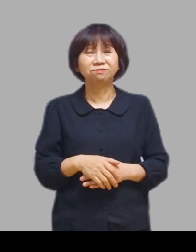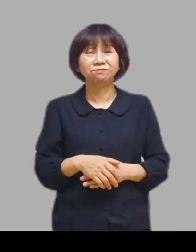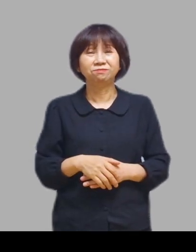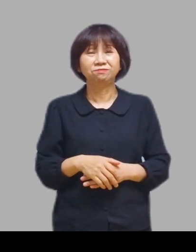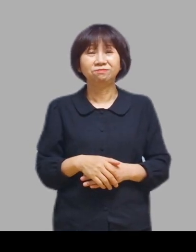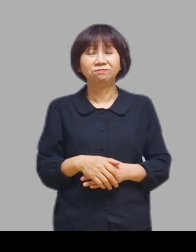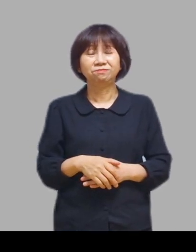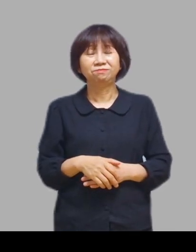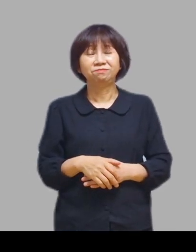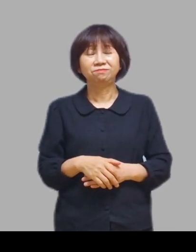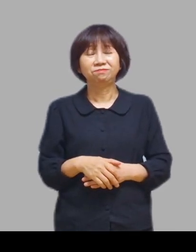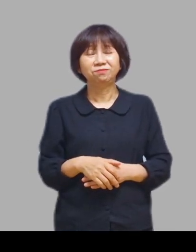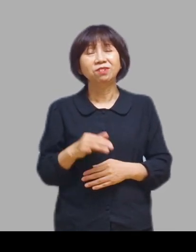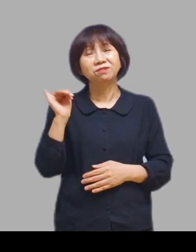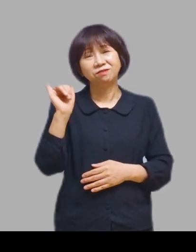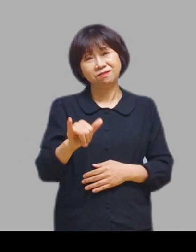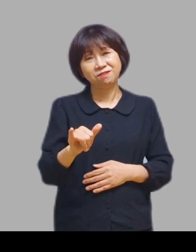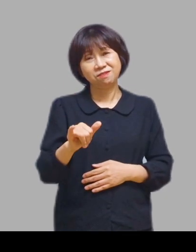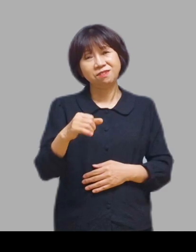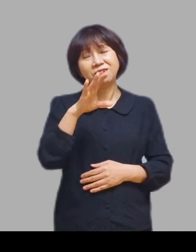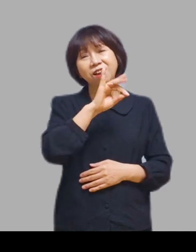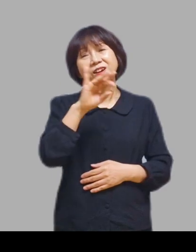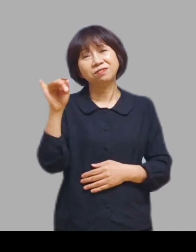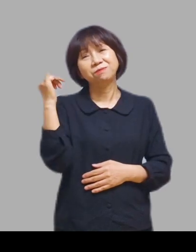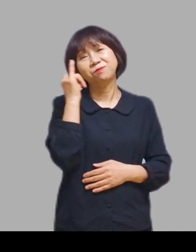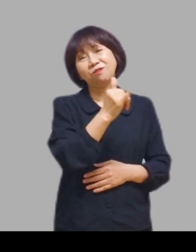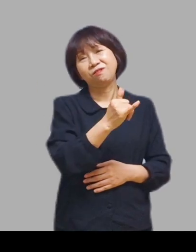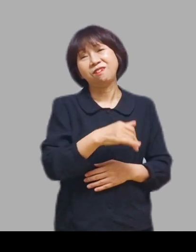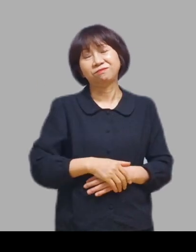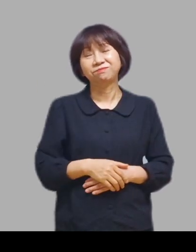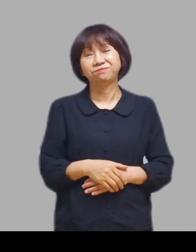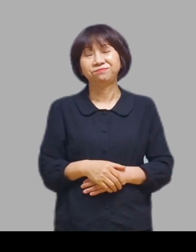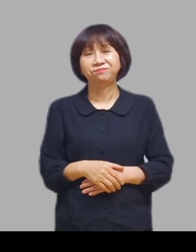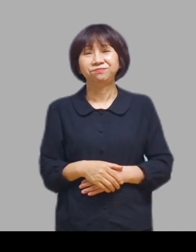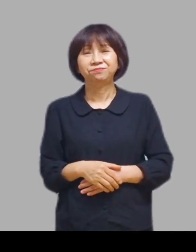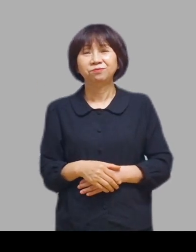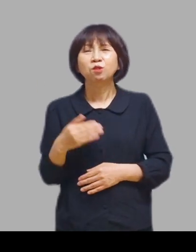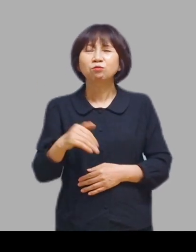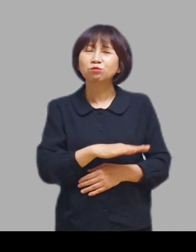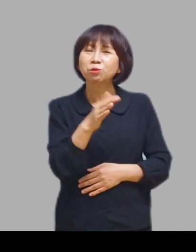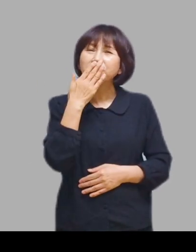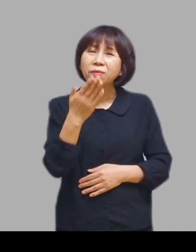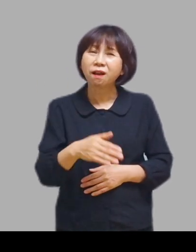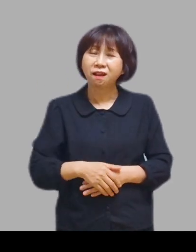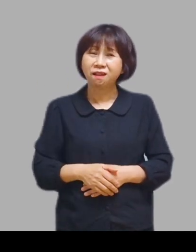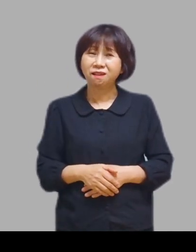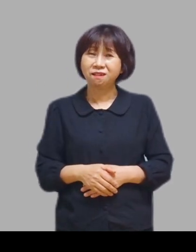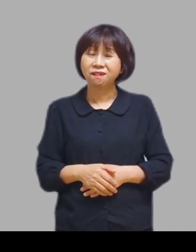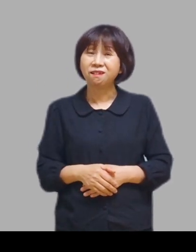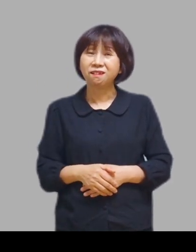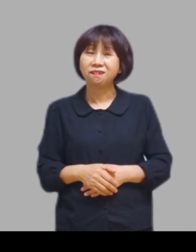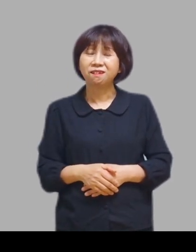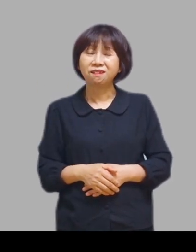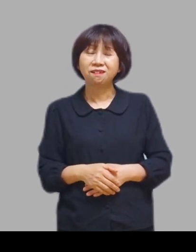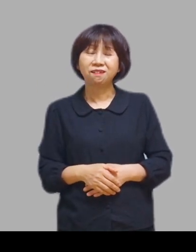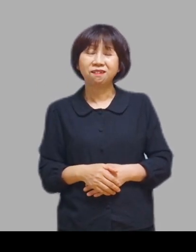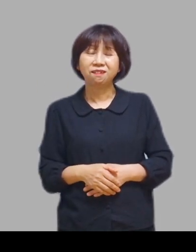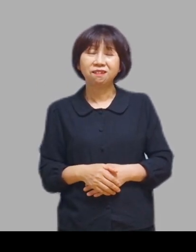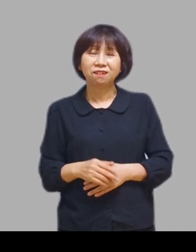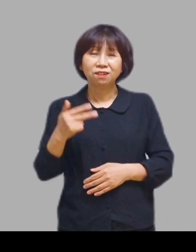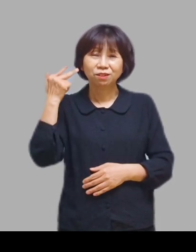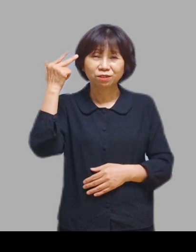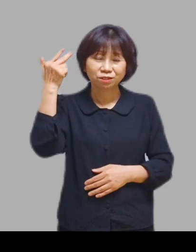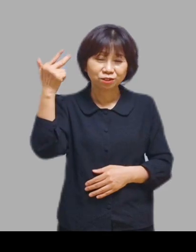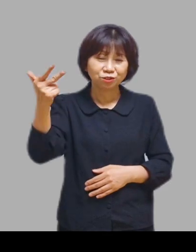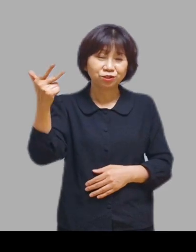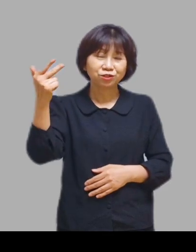대단한 말은 아니죠. 그 정도 전화 우리 다 할 수 있지 않습니까? 그런데 한 주, 또 여러 달, 이게